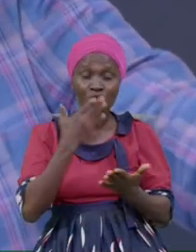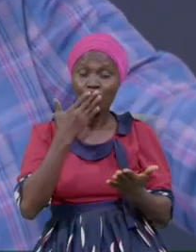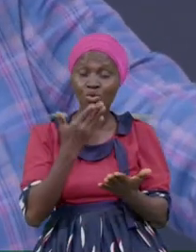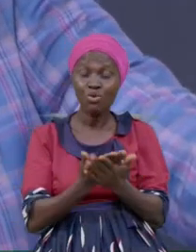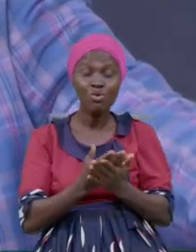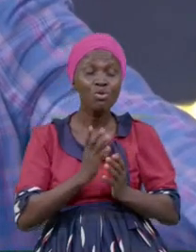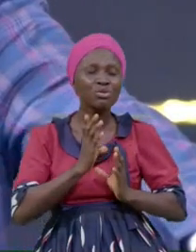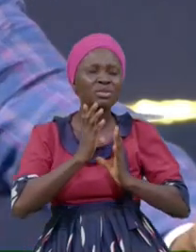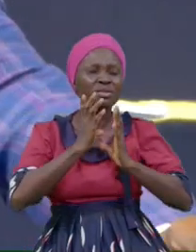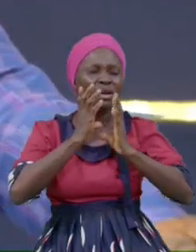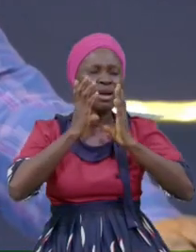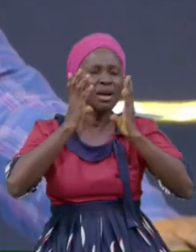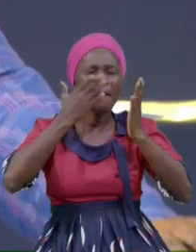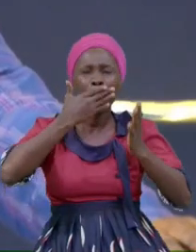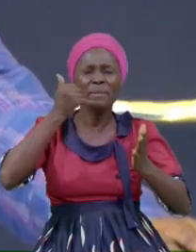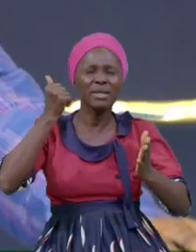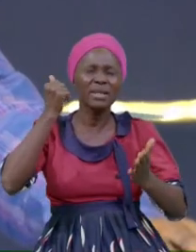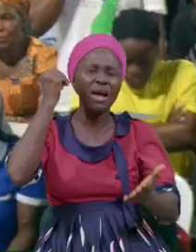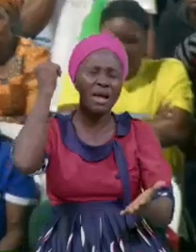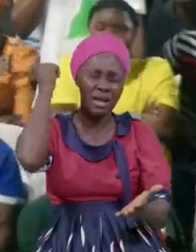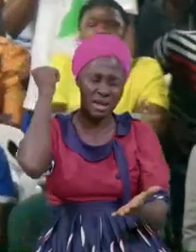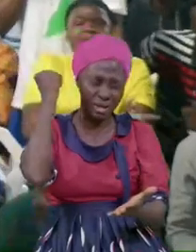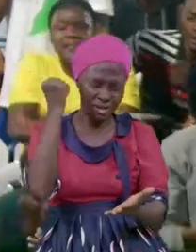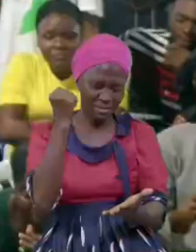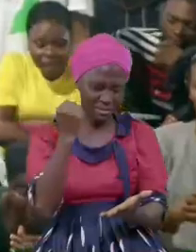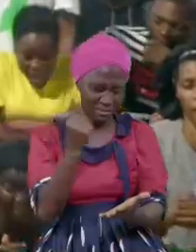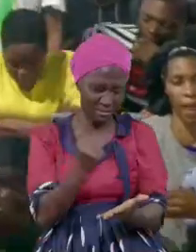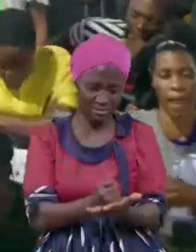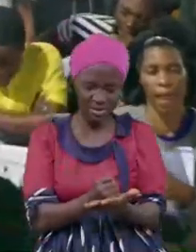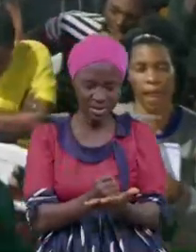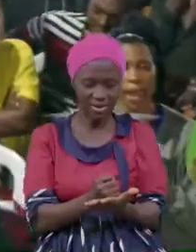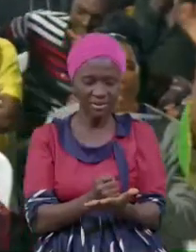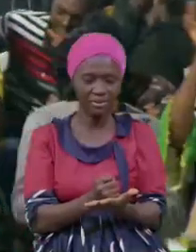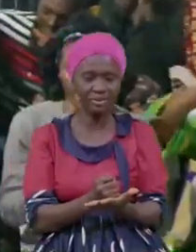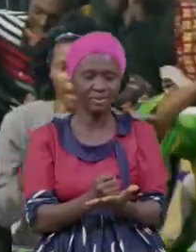Un bon amen inoubliable d'Aouda.